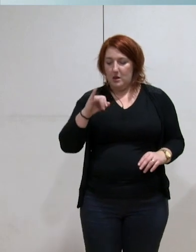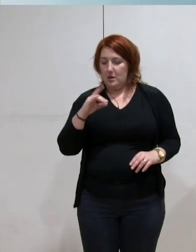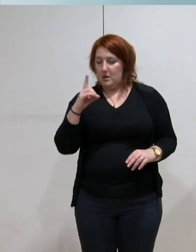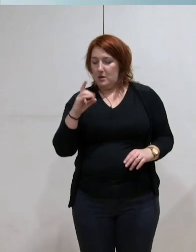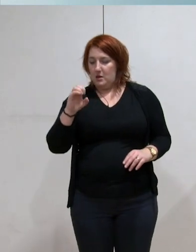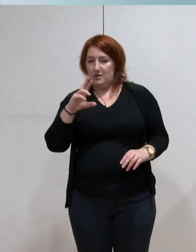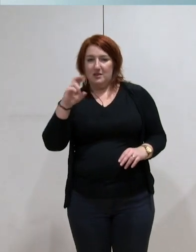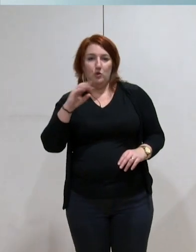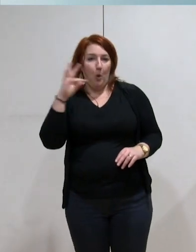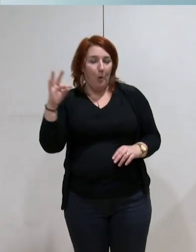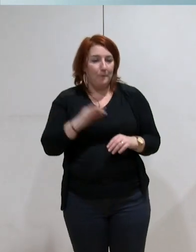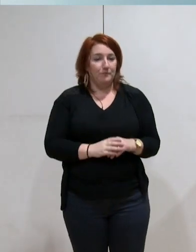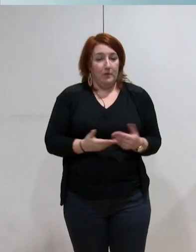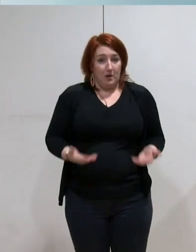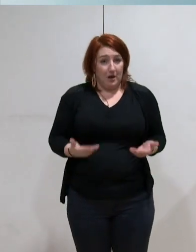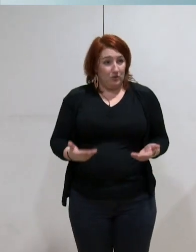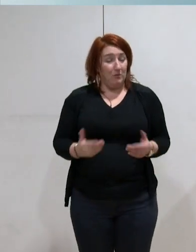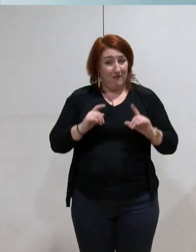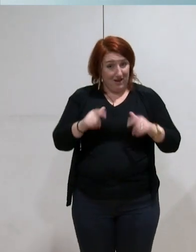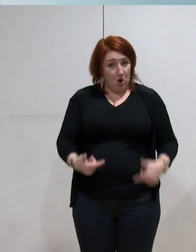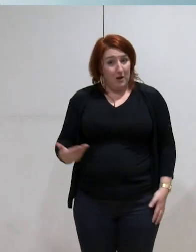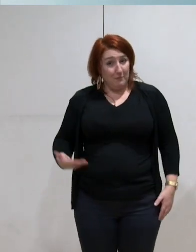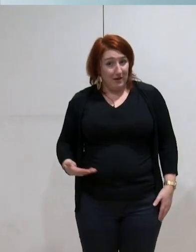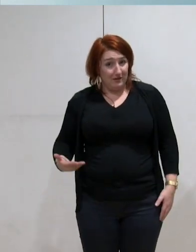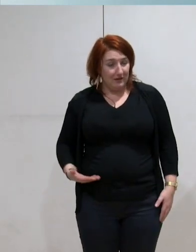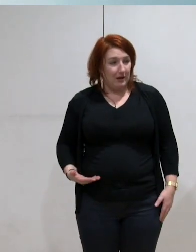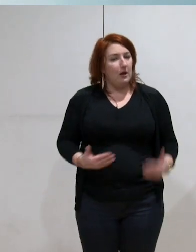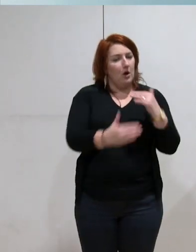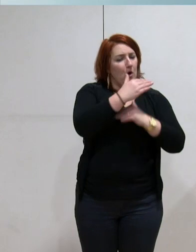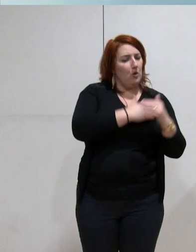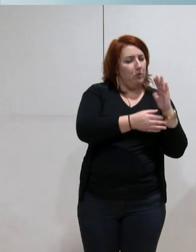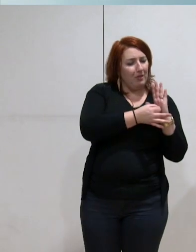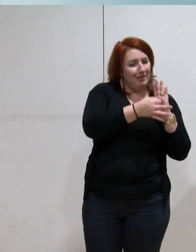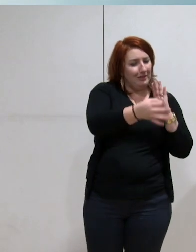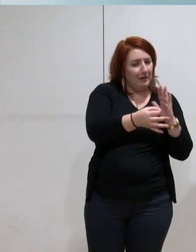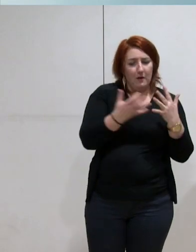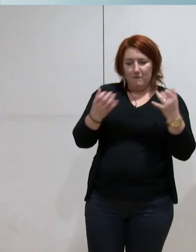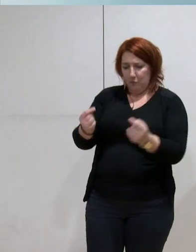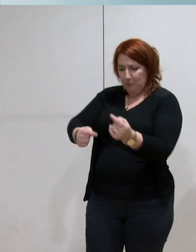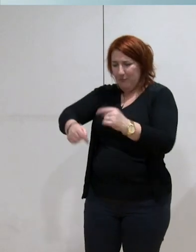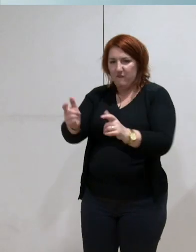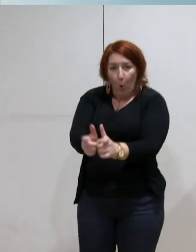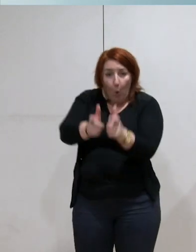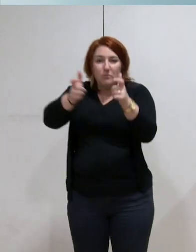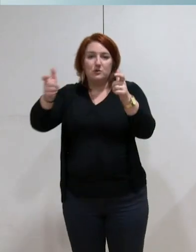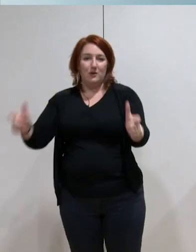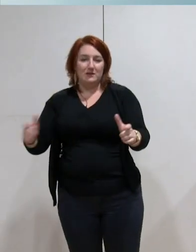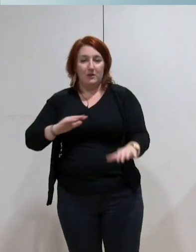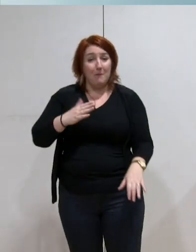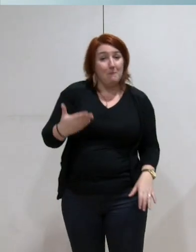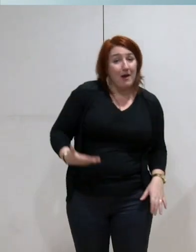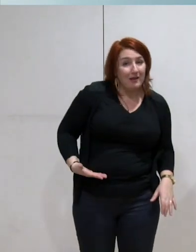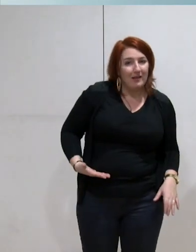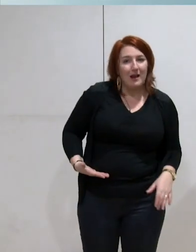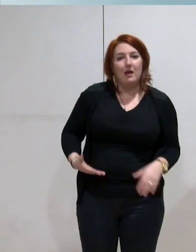est donc aujourd'hui une maternelle et il est prévu dans le plan école de de la transformer en groupe scolaire donc maternel plus primaire votre projet prévoit de